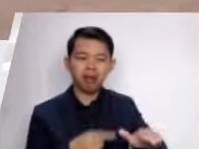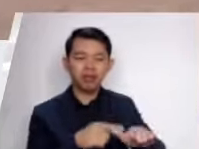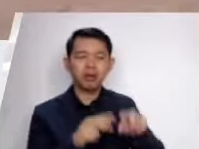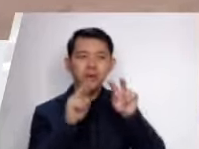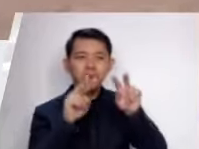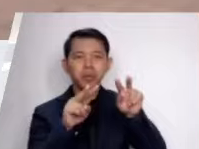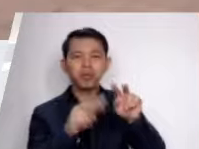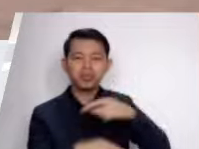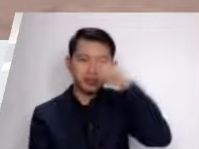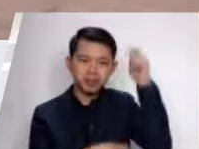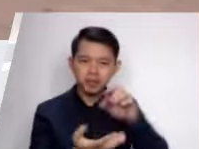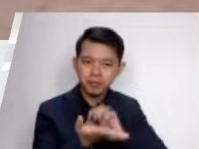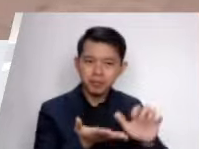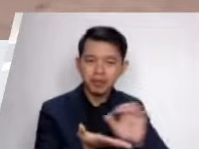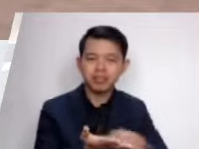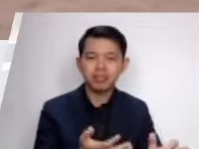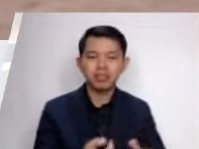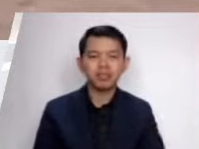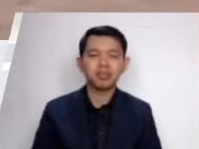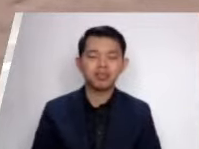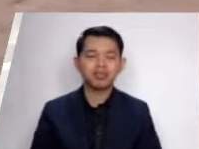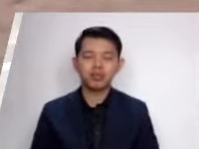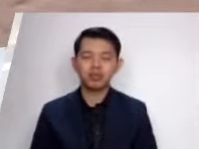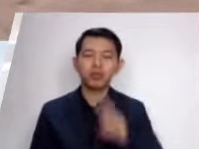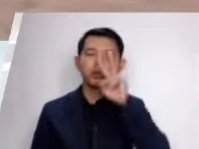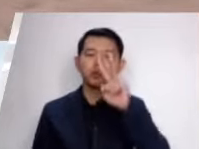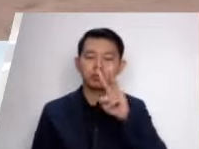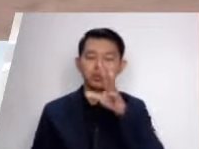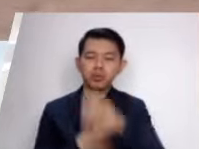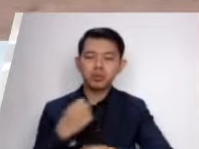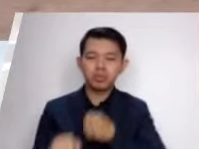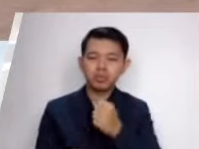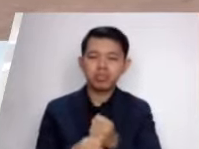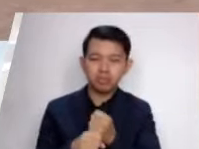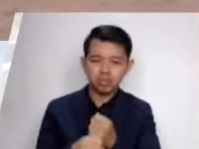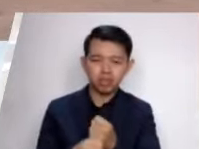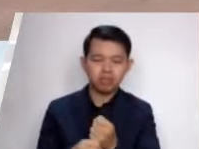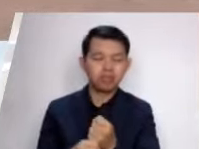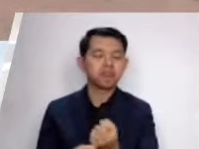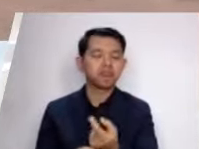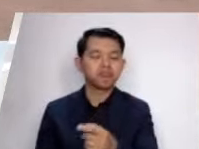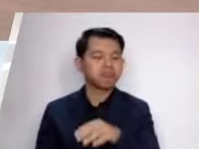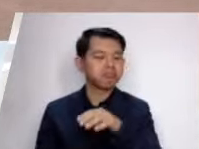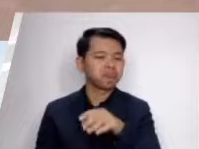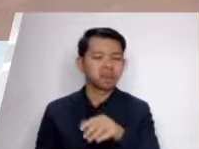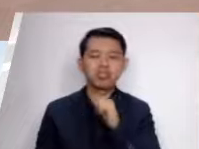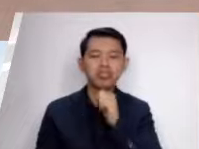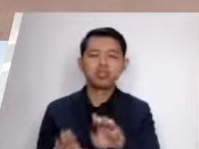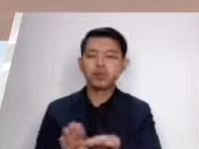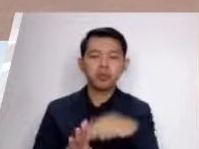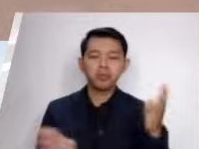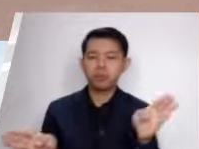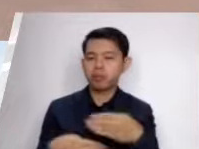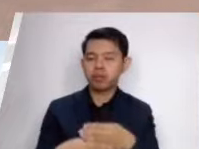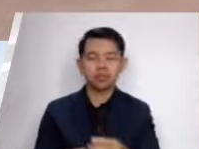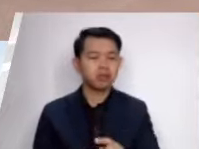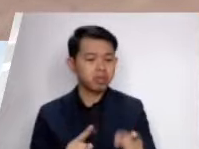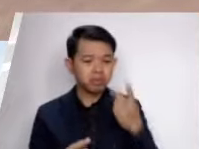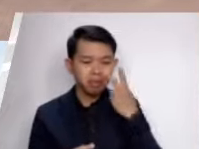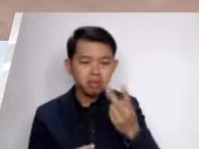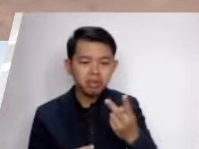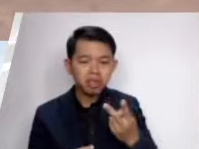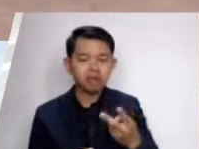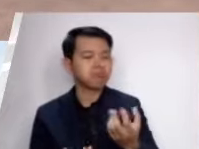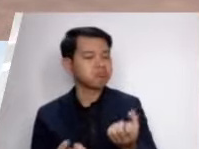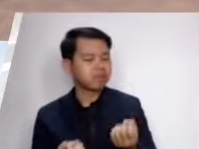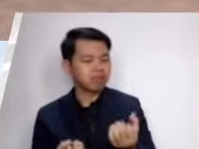na hindi po siya nabuksan. Kaya po marami po ang sobre po nakita ko nakakalat dito eh. Kaya lang po, hindi naman po natin malalaman ang bawat laman po ng